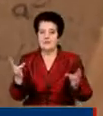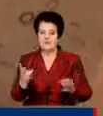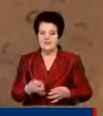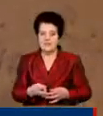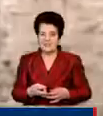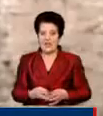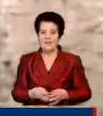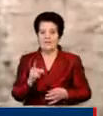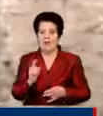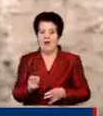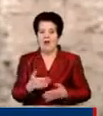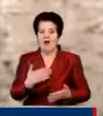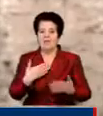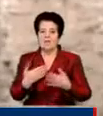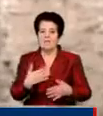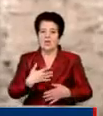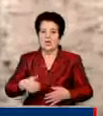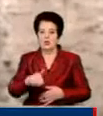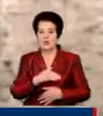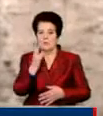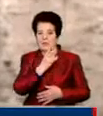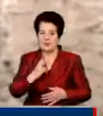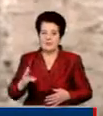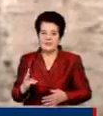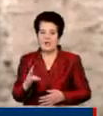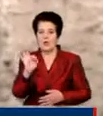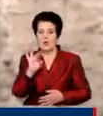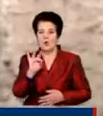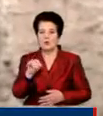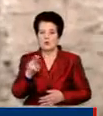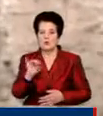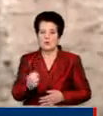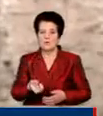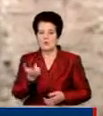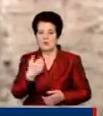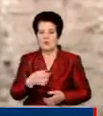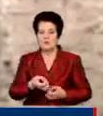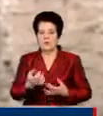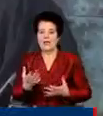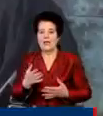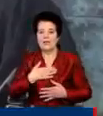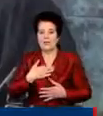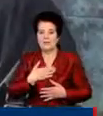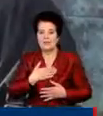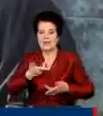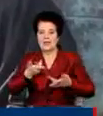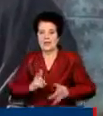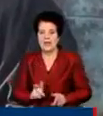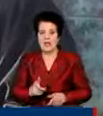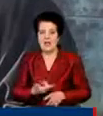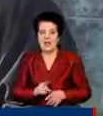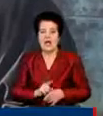necesitatea atașării noastre pentru Biserica Ortodoxă, pentru spiritualitatea noastră natală. Vizita dumneavoastră